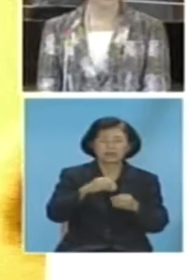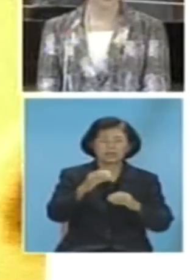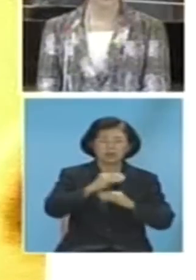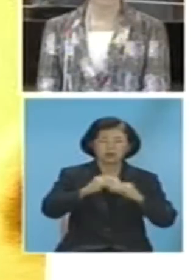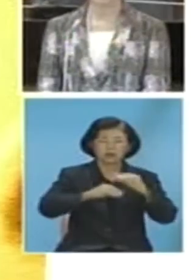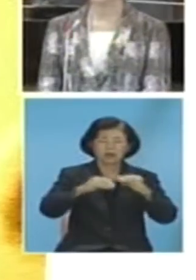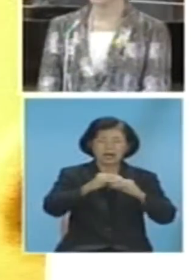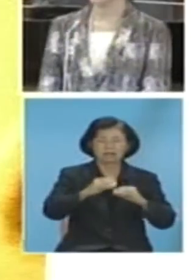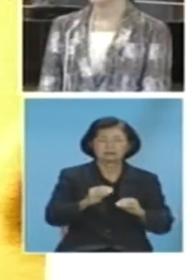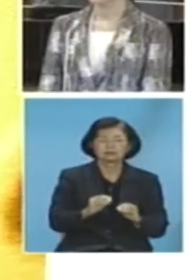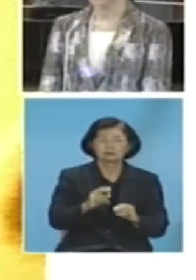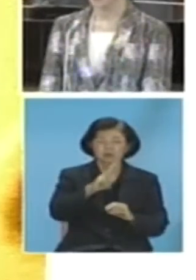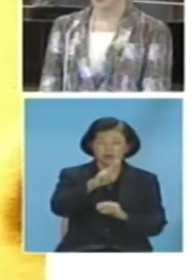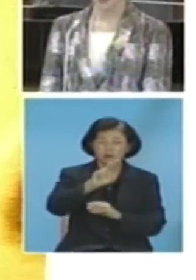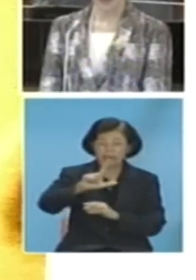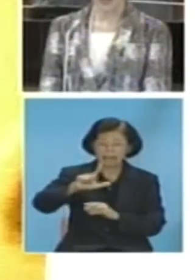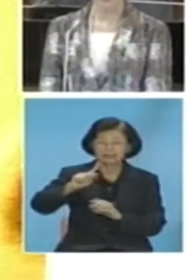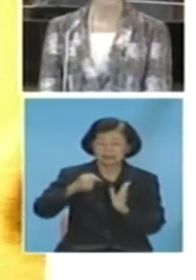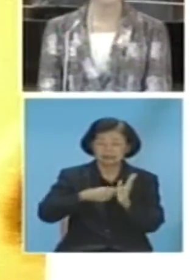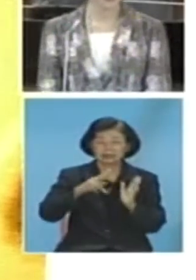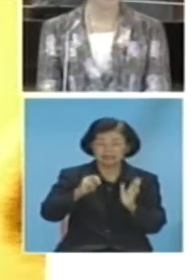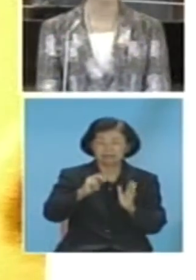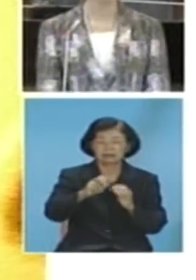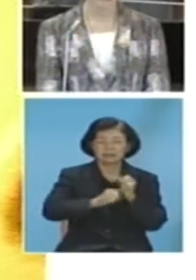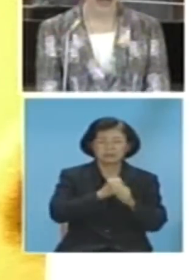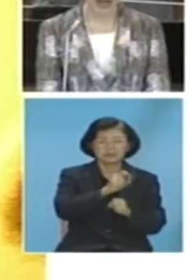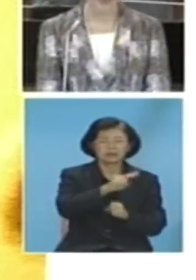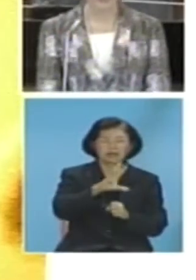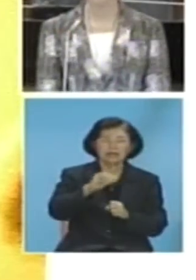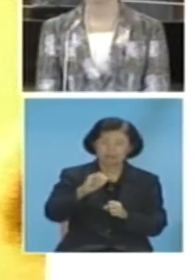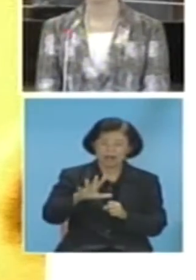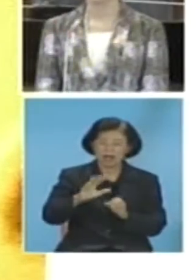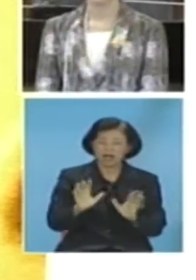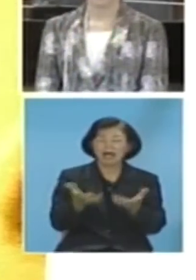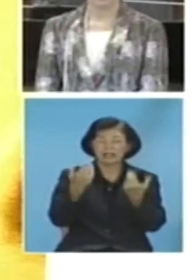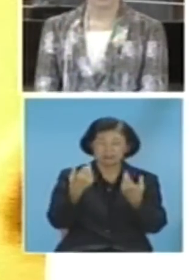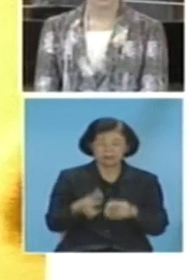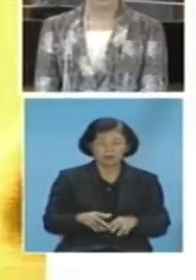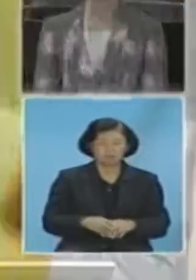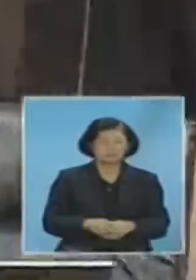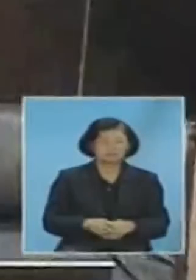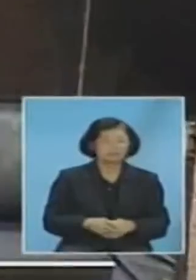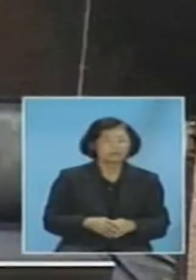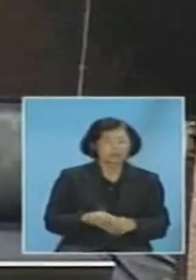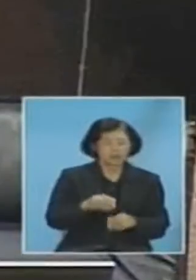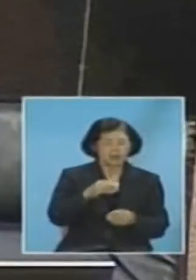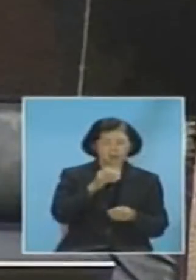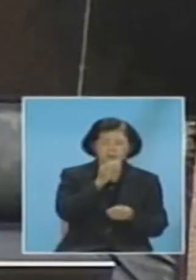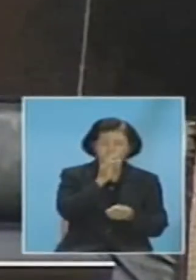าวจำนวน2ล้านตันในปี2555ได้หายไปแล้วการกล่าวห